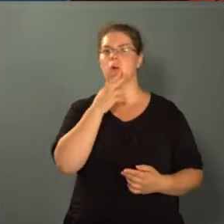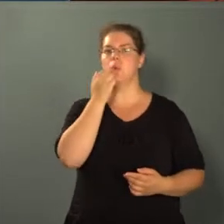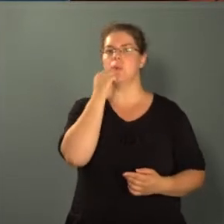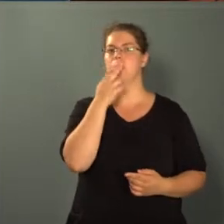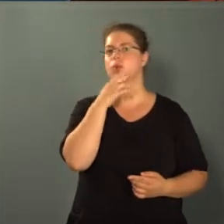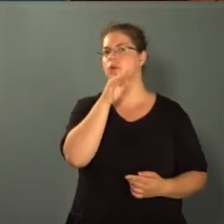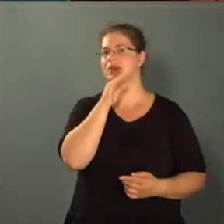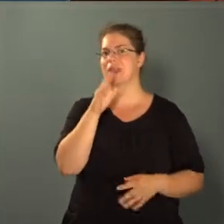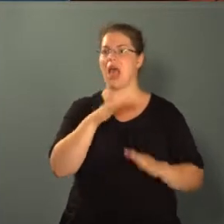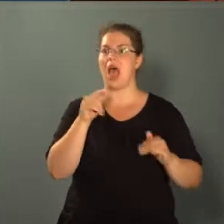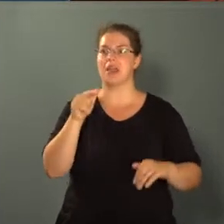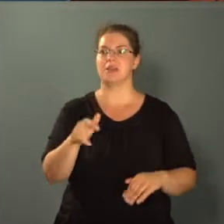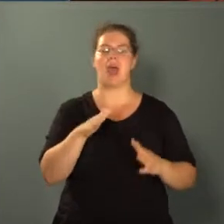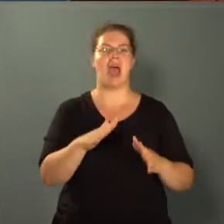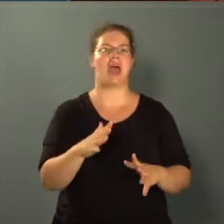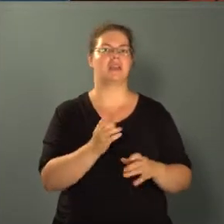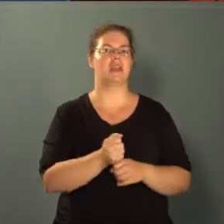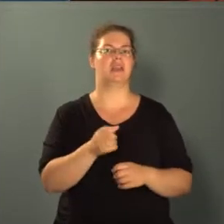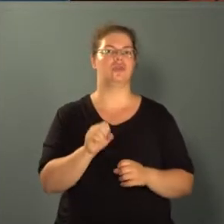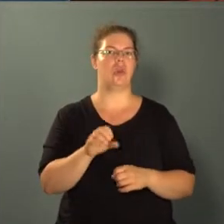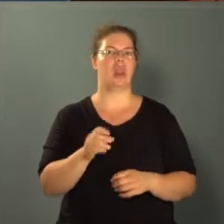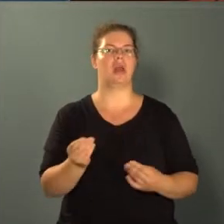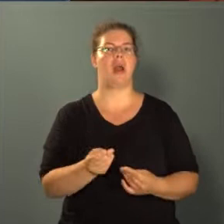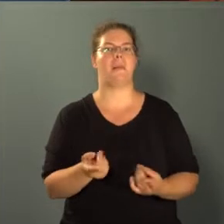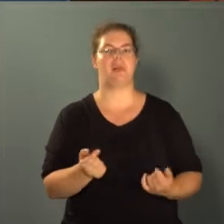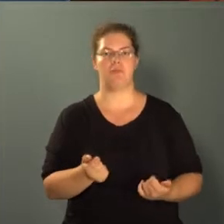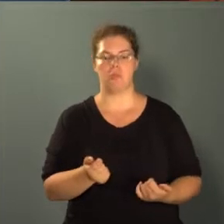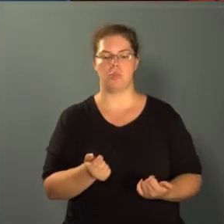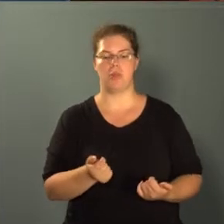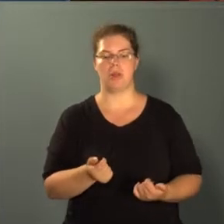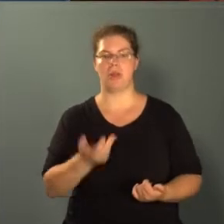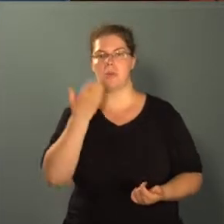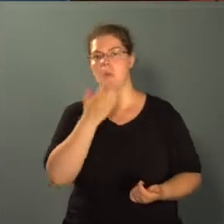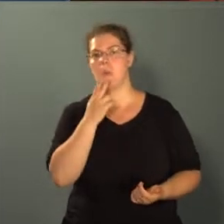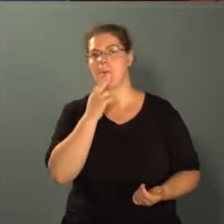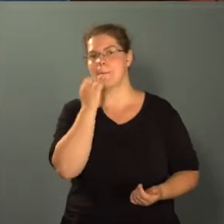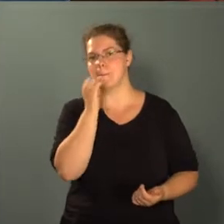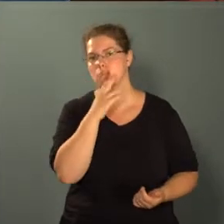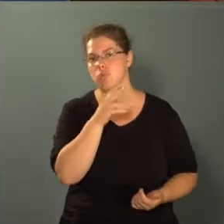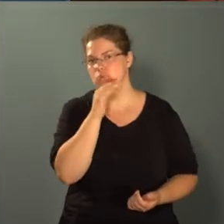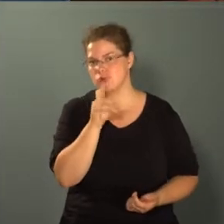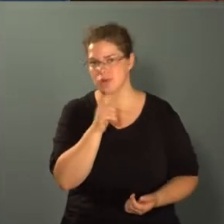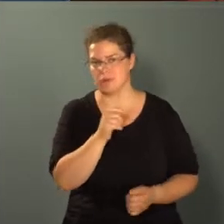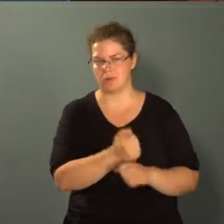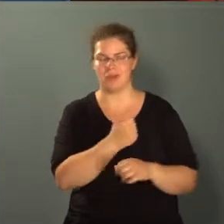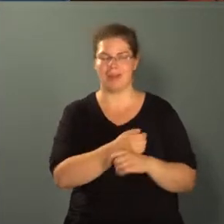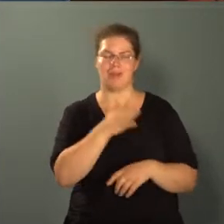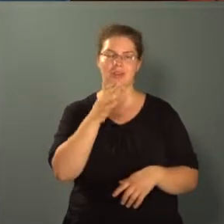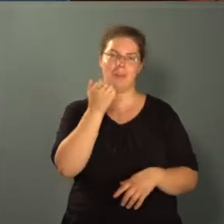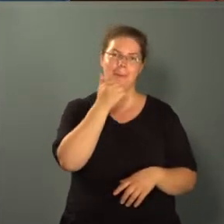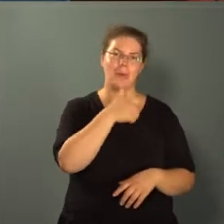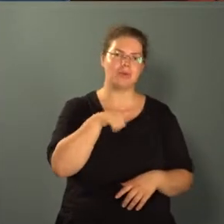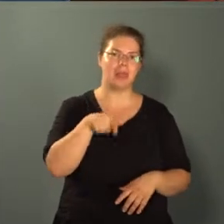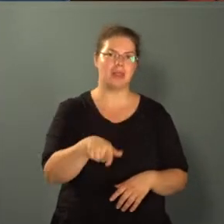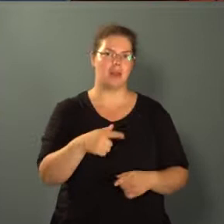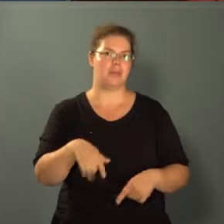között a humuszházban háztartási hulladékot, amiből humuszt készítenek, vagy hát ugye komposztálnak,